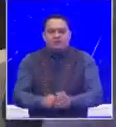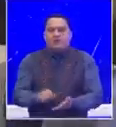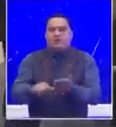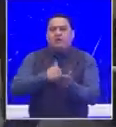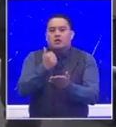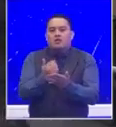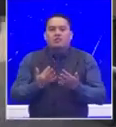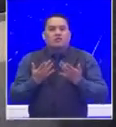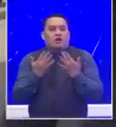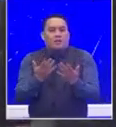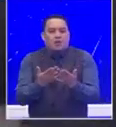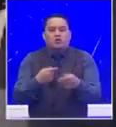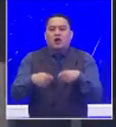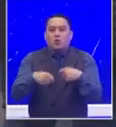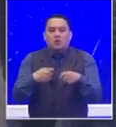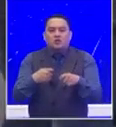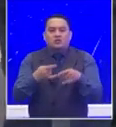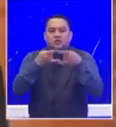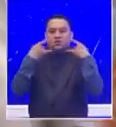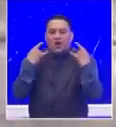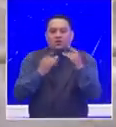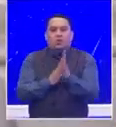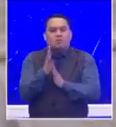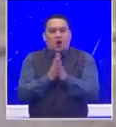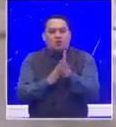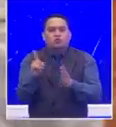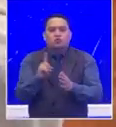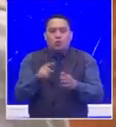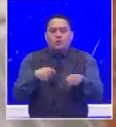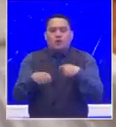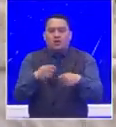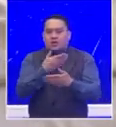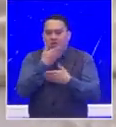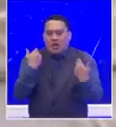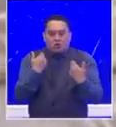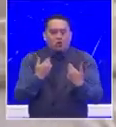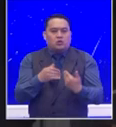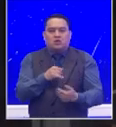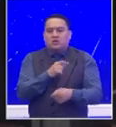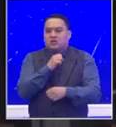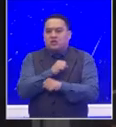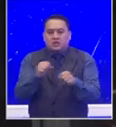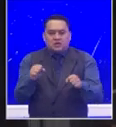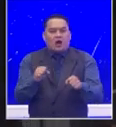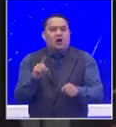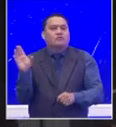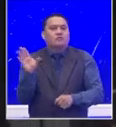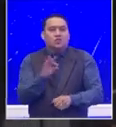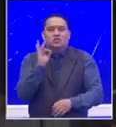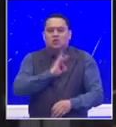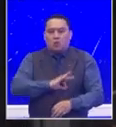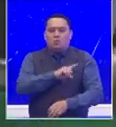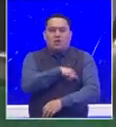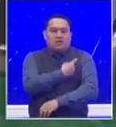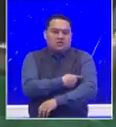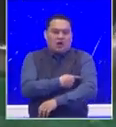Главное требование – наличие у торговцев средств защиты. Сказать, что у продавцов нет масок и перчаток, нельзя. Однако многие используют